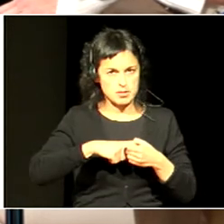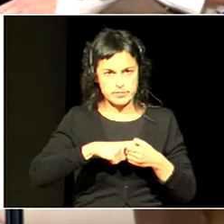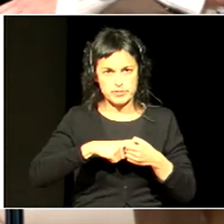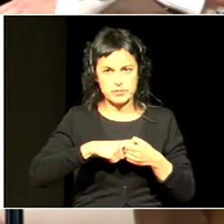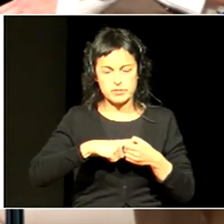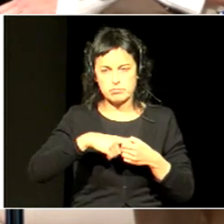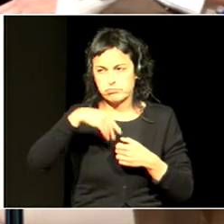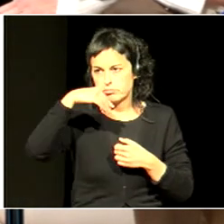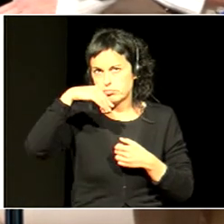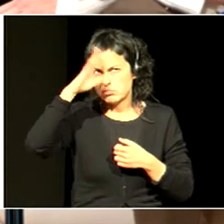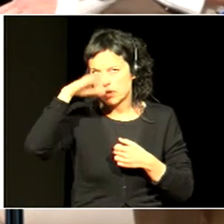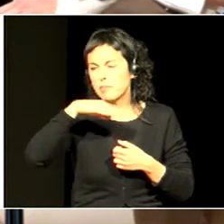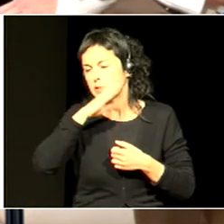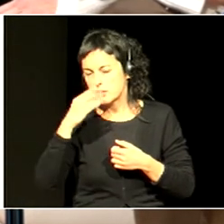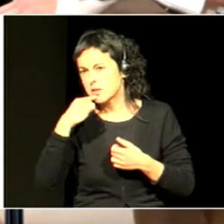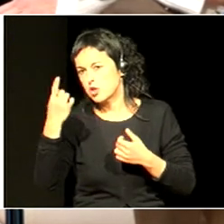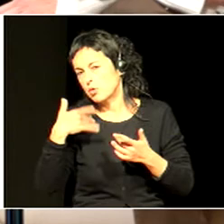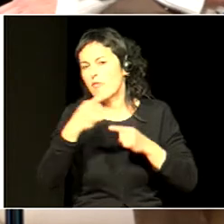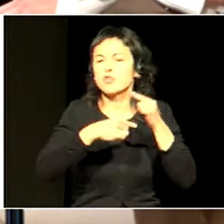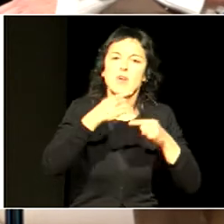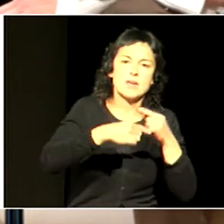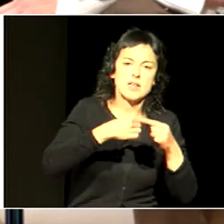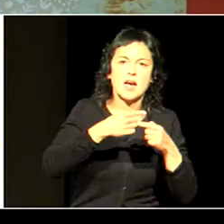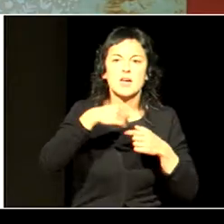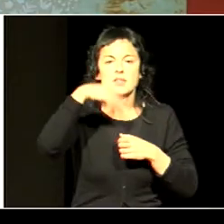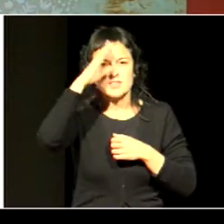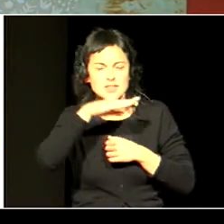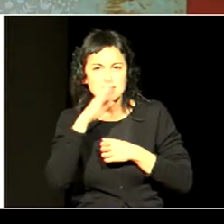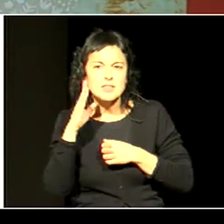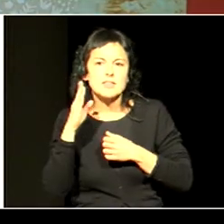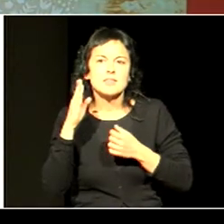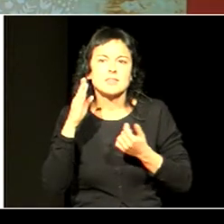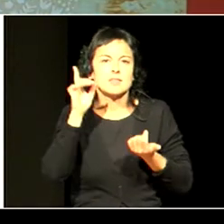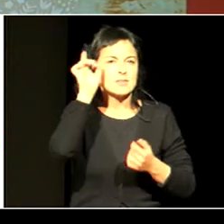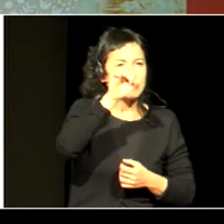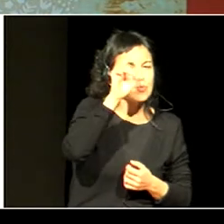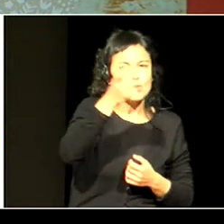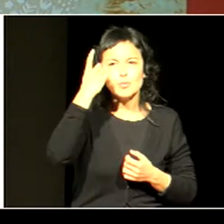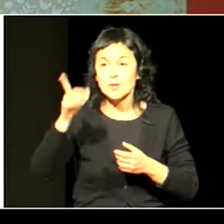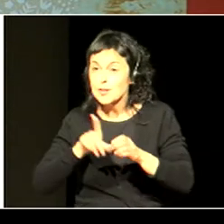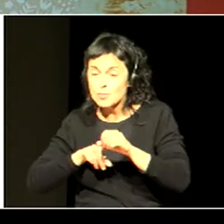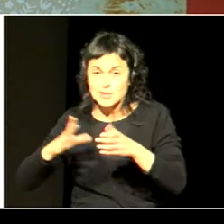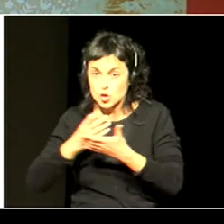gurasuen, bueno, aipatu dut, zenidiena, irakasliena, ikasliena, ez, parte hartzia